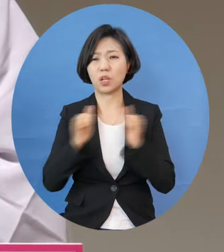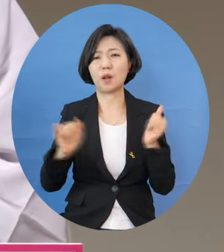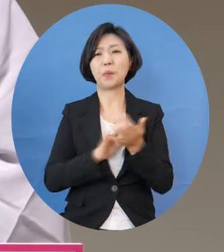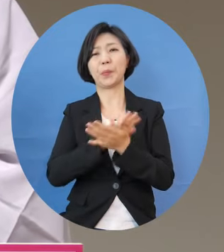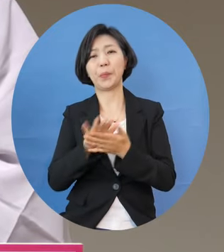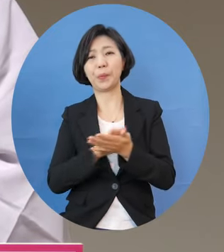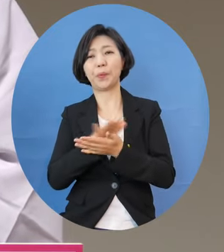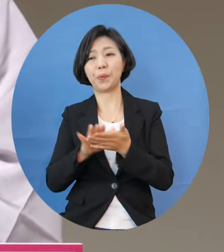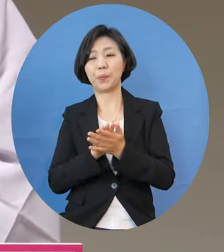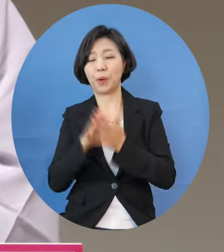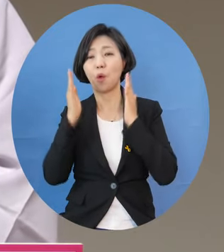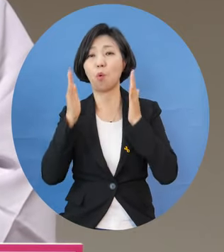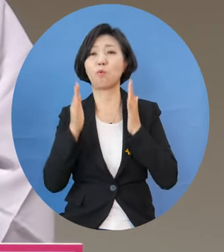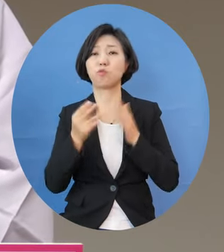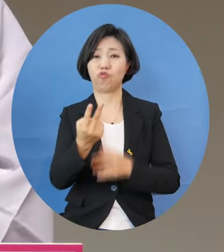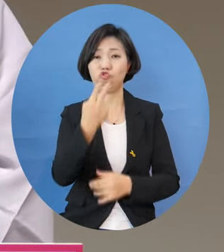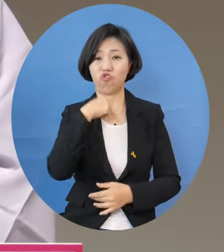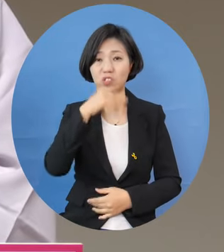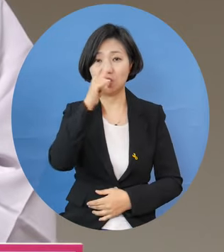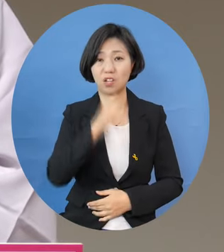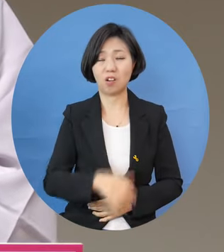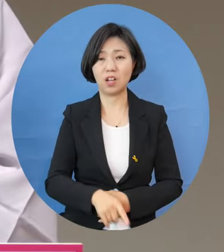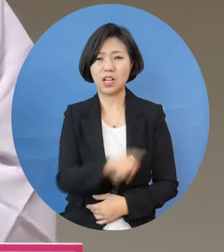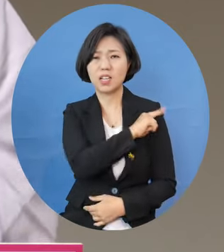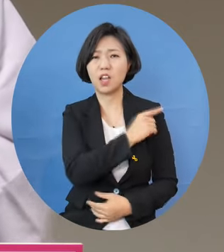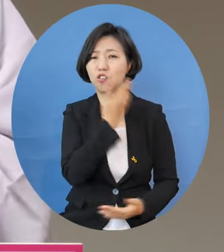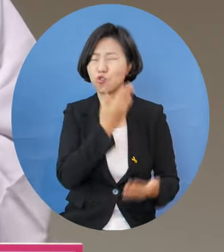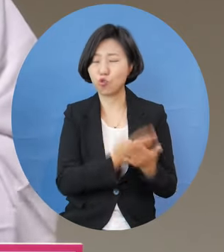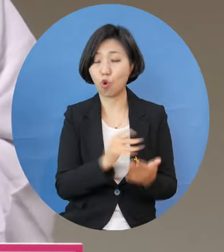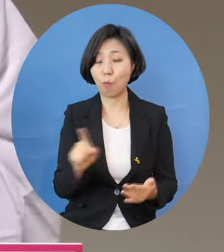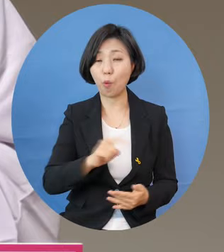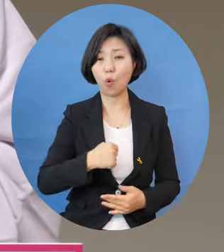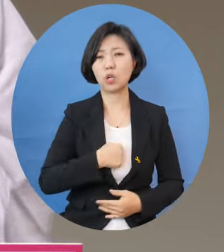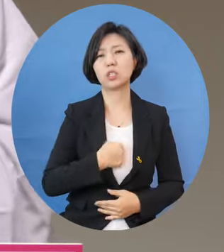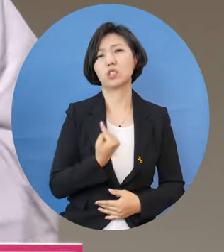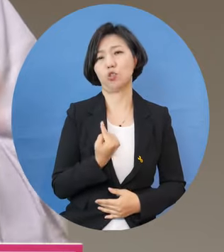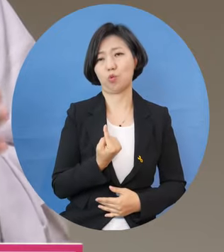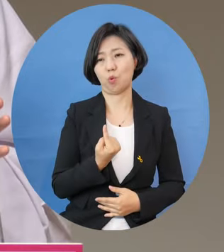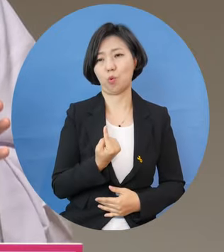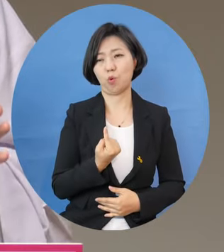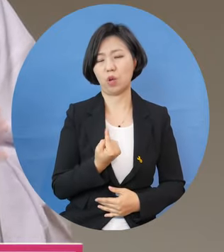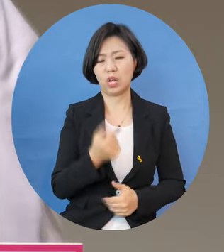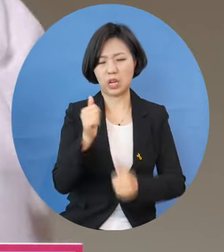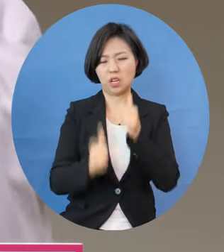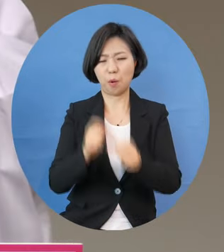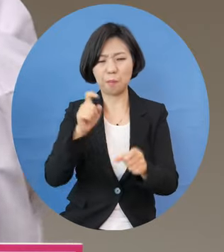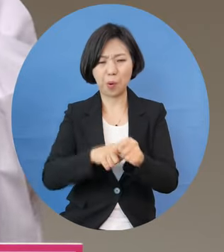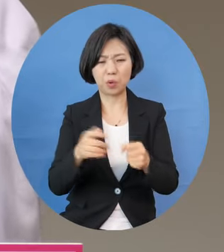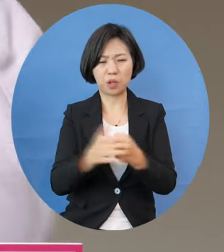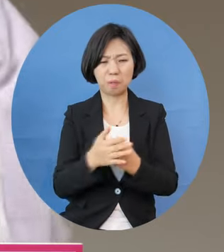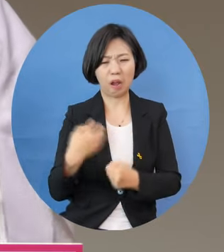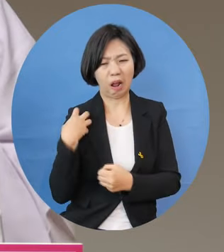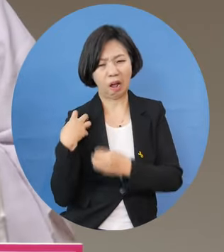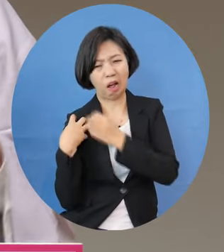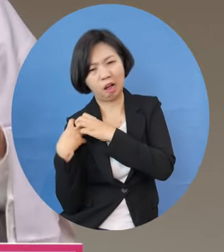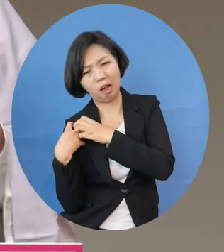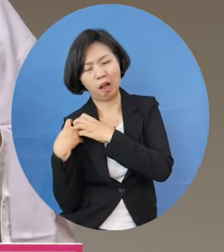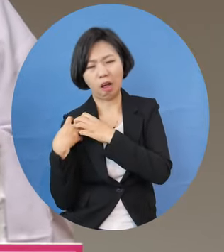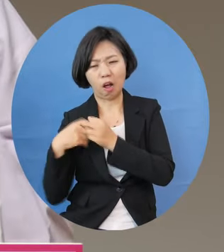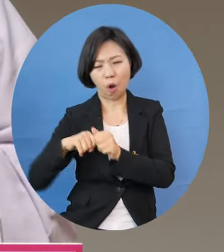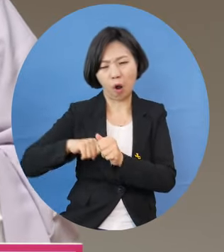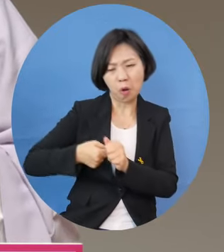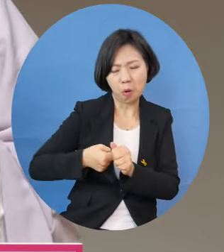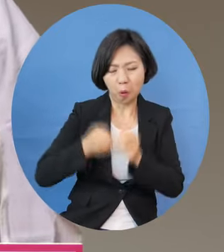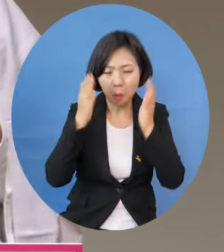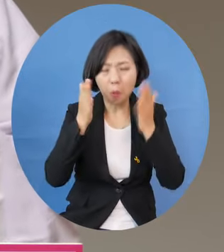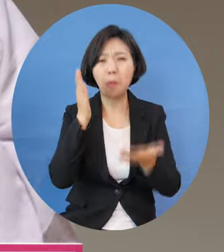그러니까 첫째 제일 중요한 건 뭐다? 자발성. 그러니까 시험 치기 위해서 부담으로 공부를 하지 말고 어떻게 해라?